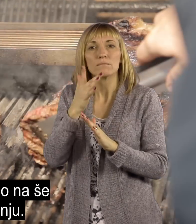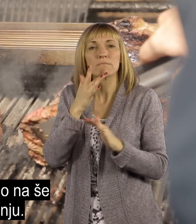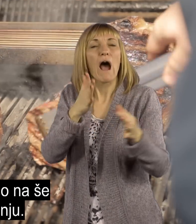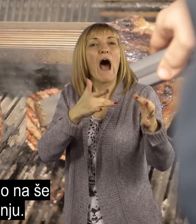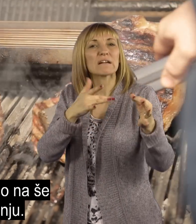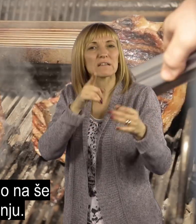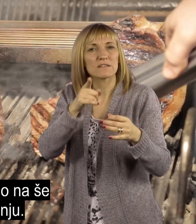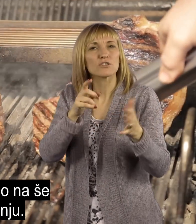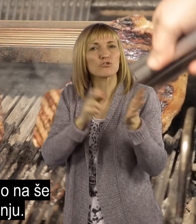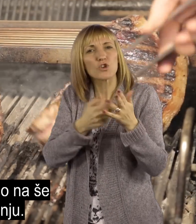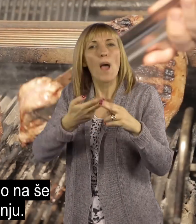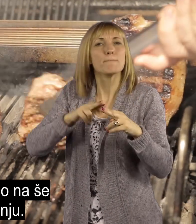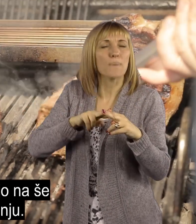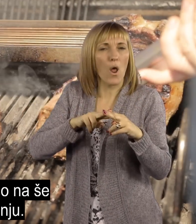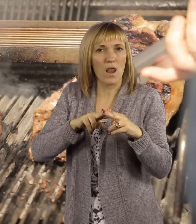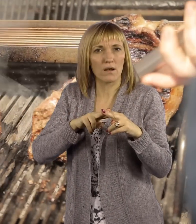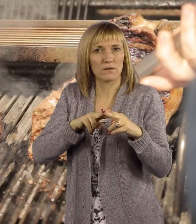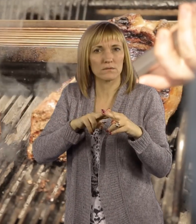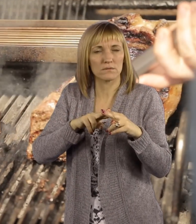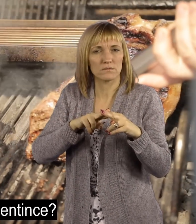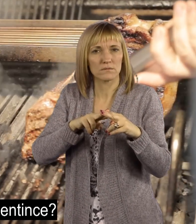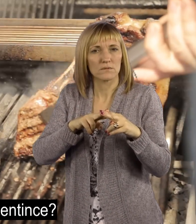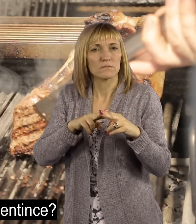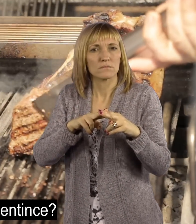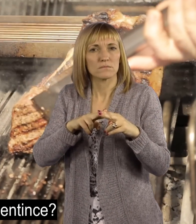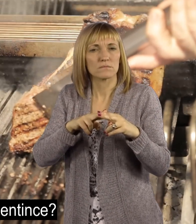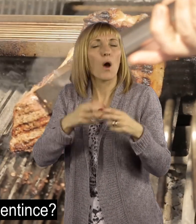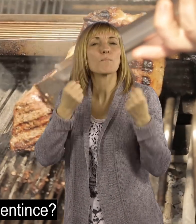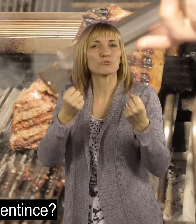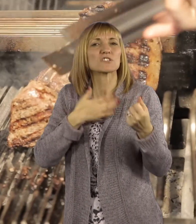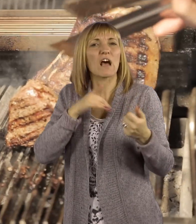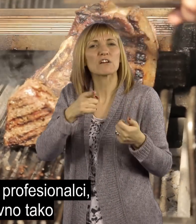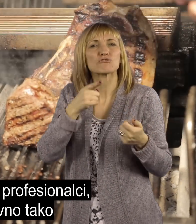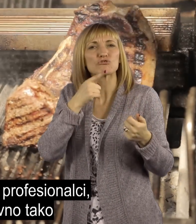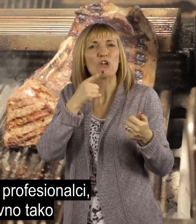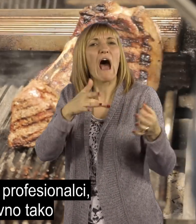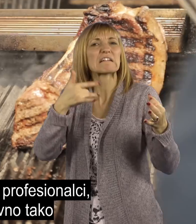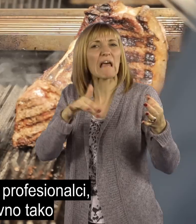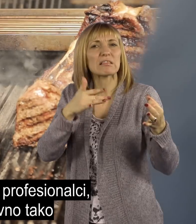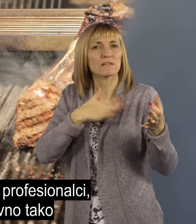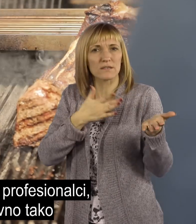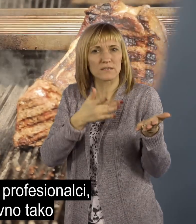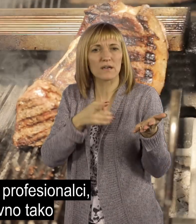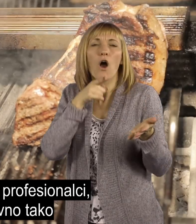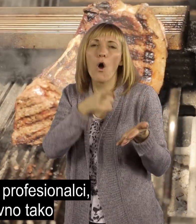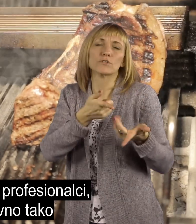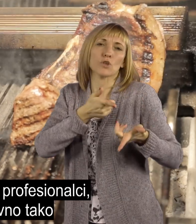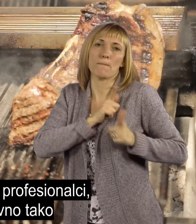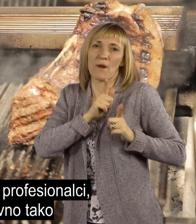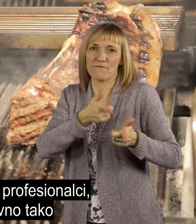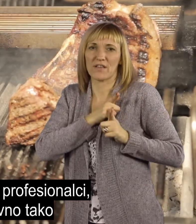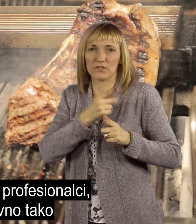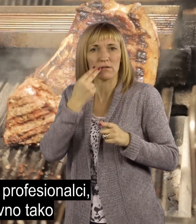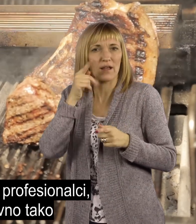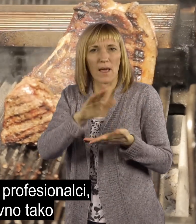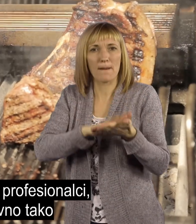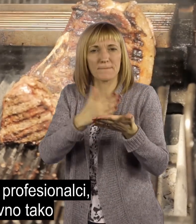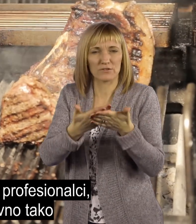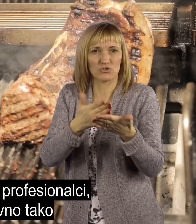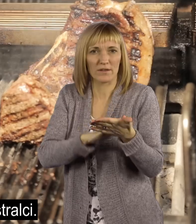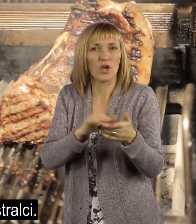Argentinci to pečejo še na močnejšem ognju. Zakaj omenjam Argentince v razlici? Zaradi tega, ker so pravi profiji, kar se tega